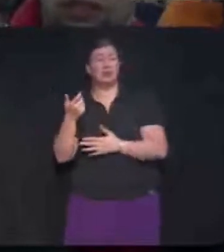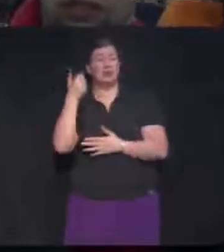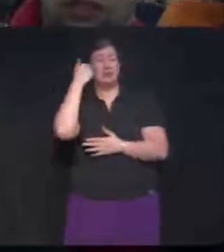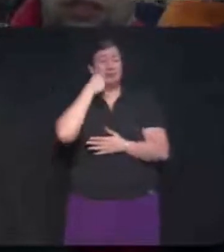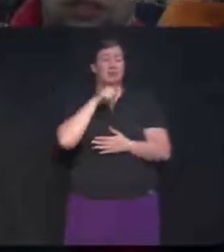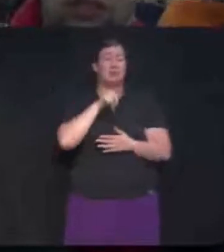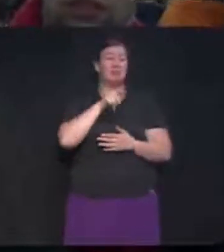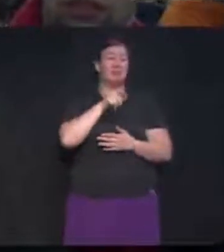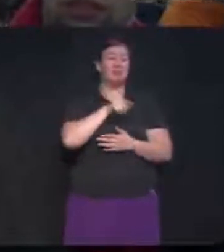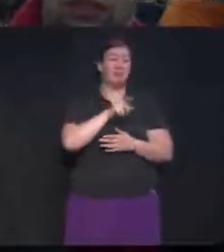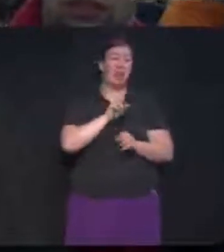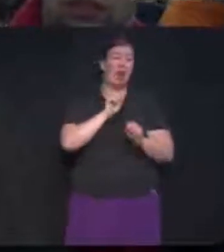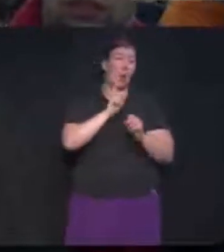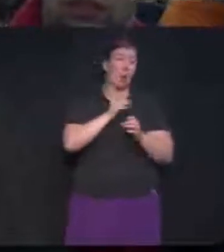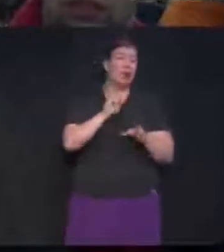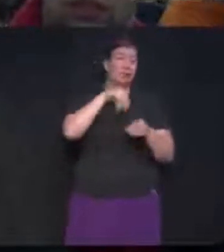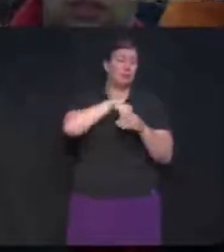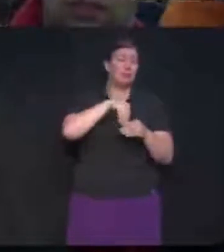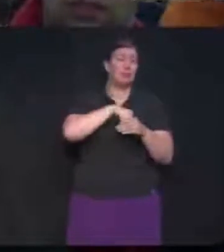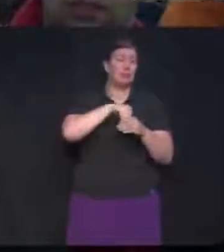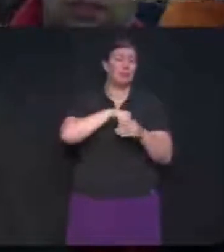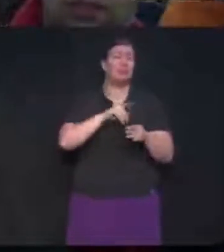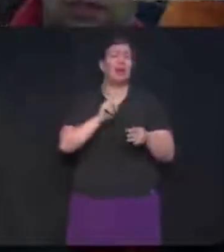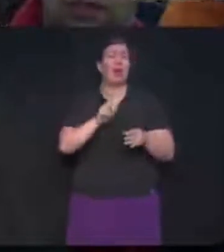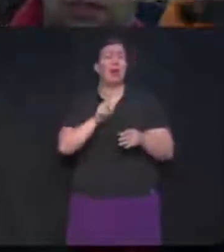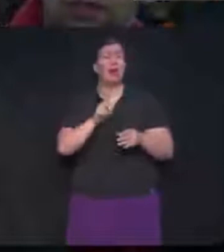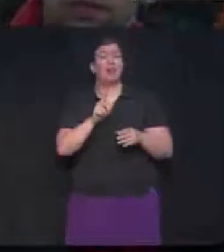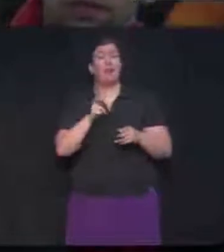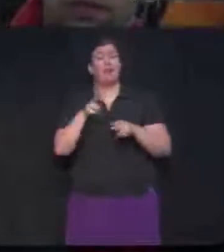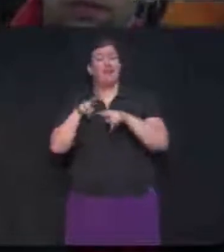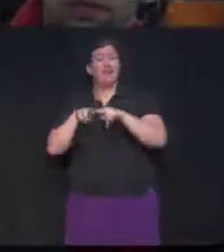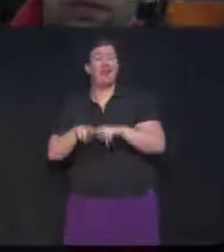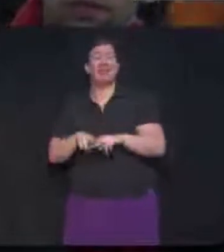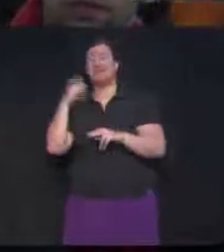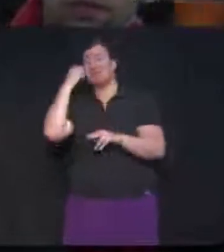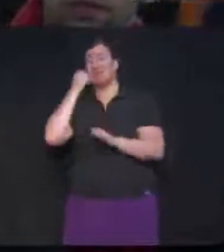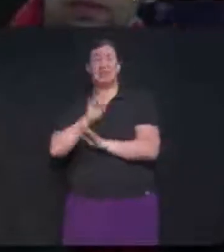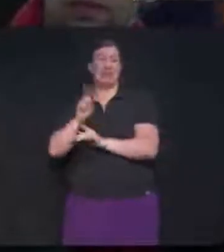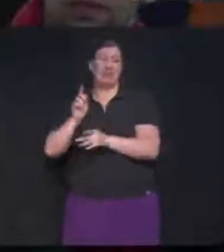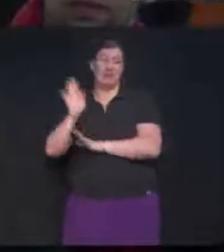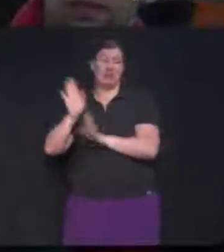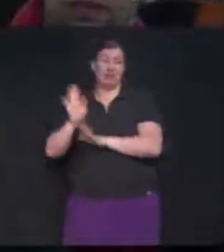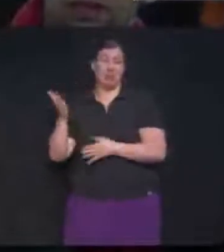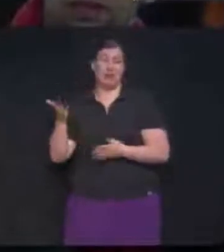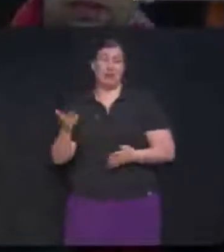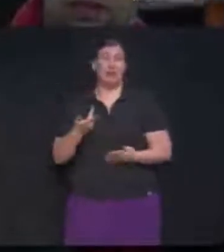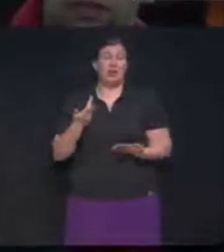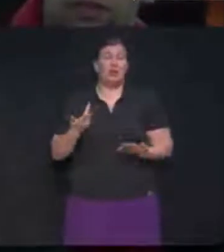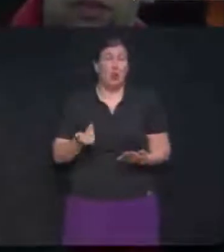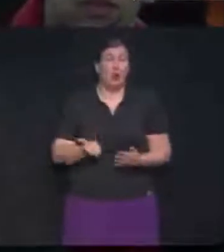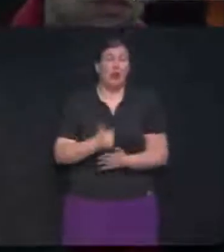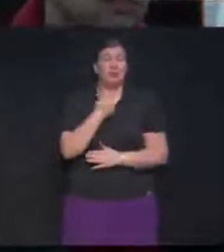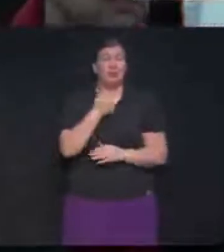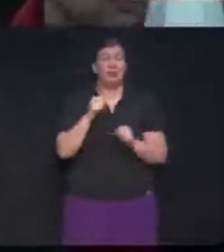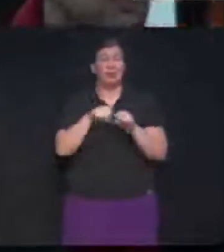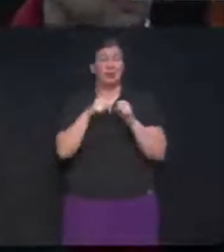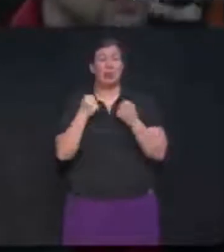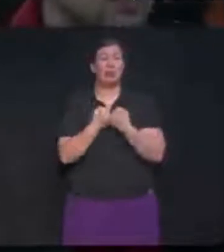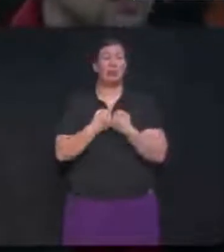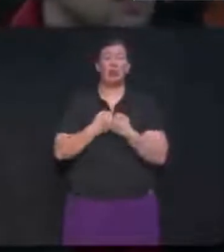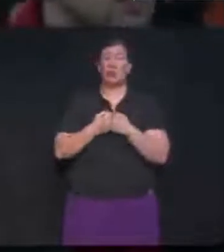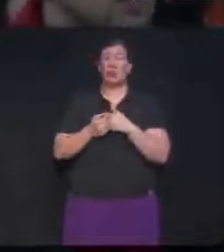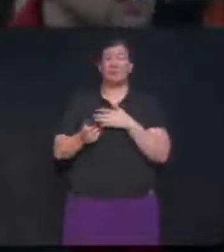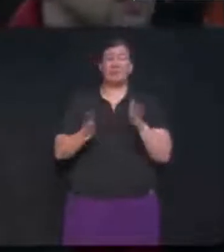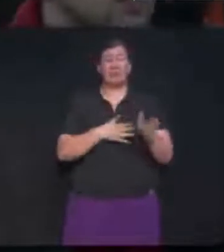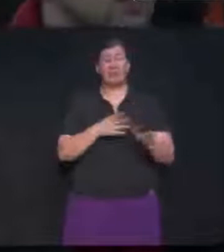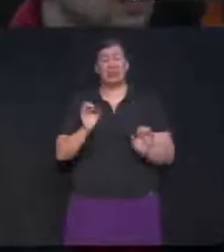völlig zum Klaps machen und irgendwie wünsch dir was beschließen was nicht geht das schöne ist das hört sich jetzt erstmal nach einem Dilemma an dass sie länger ist auflösbar Michael